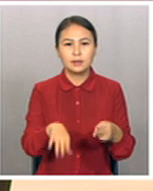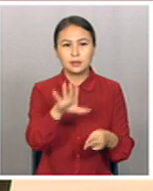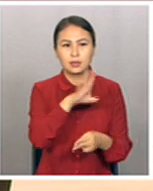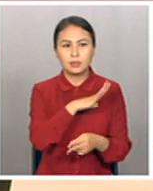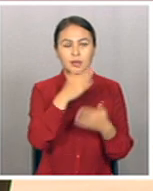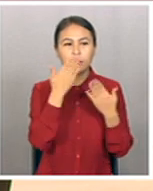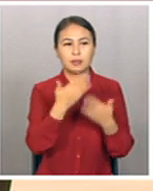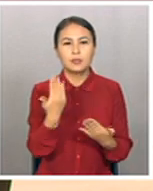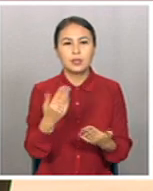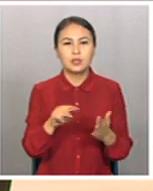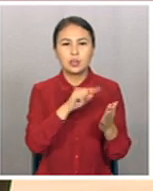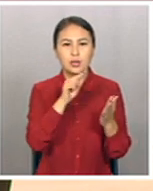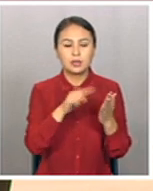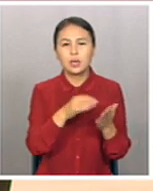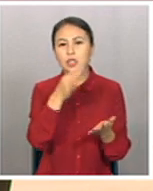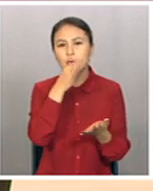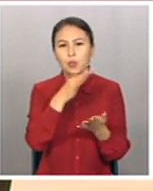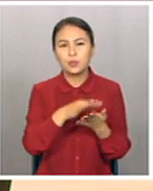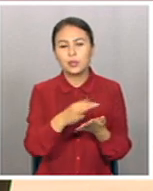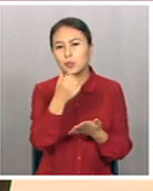мына сұрақтарға жауап беріп көрейік.